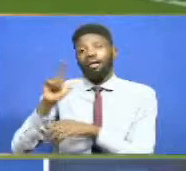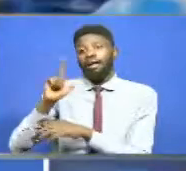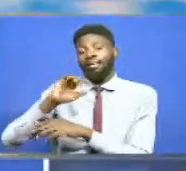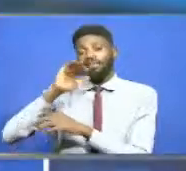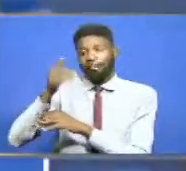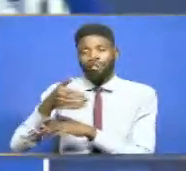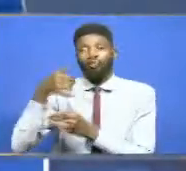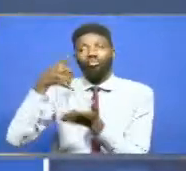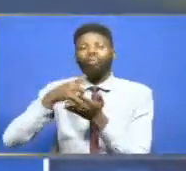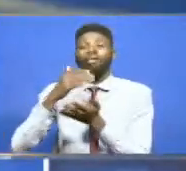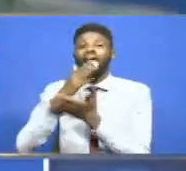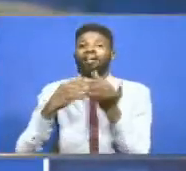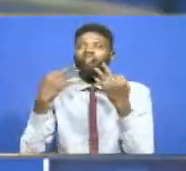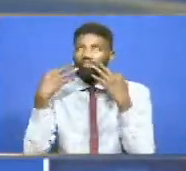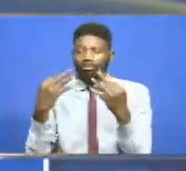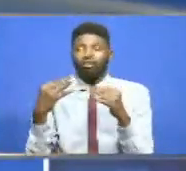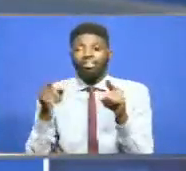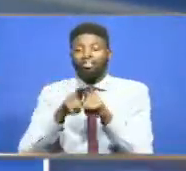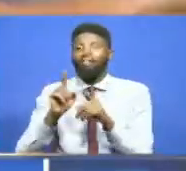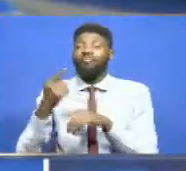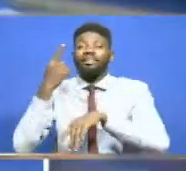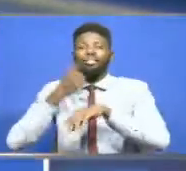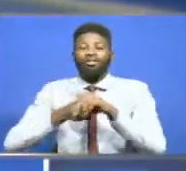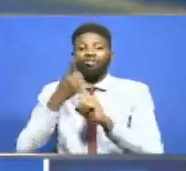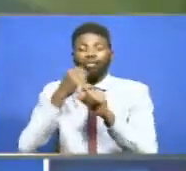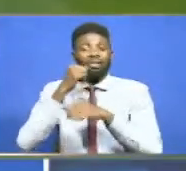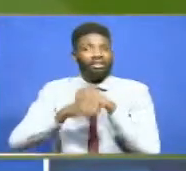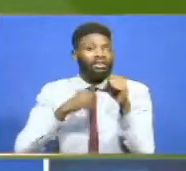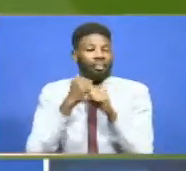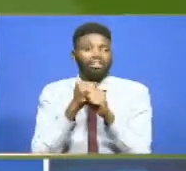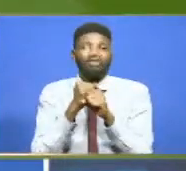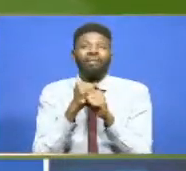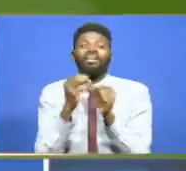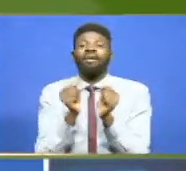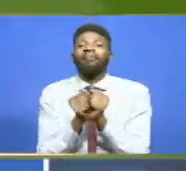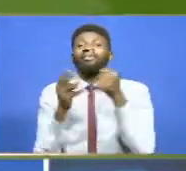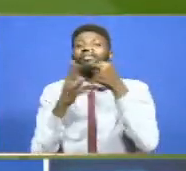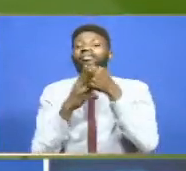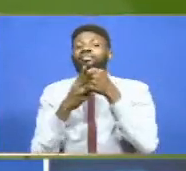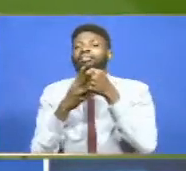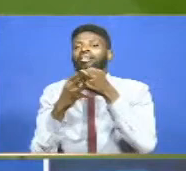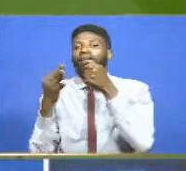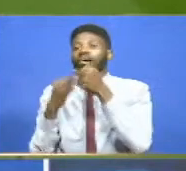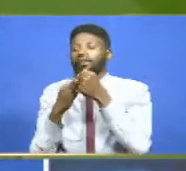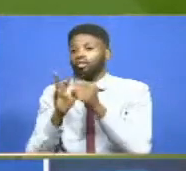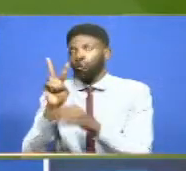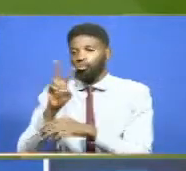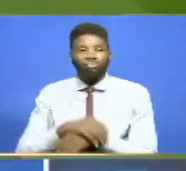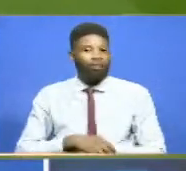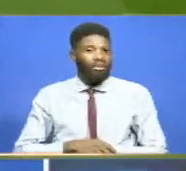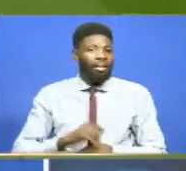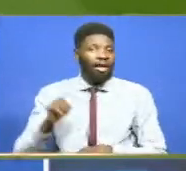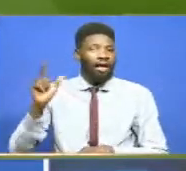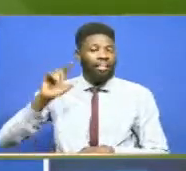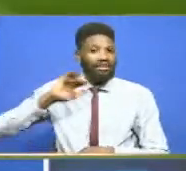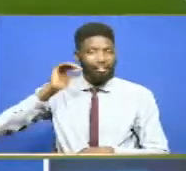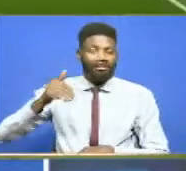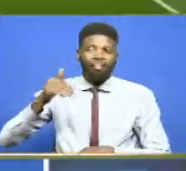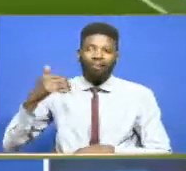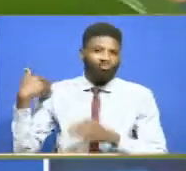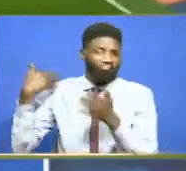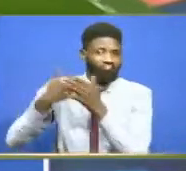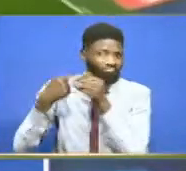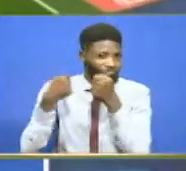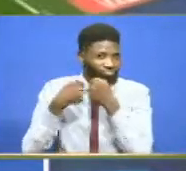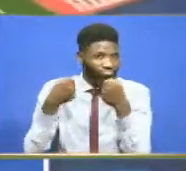hili na mara ya kwanza tangu mwaka 1982. Leicester imeshindwa kwenye mechi zote